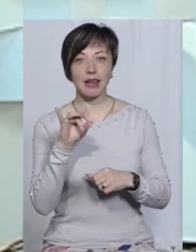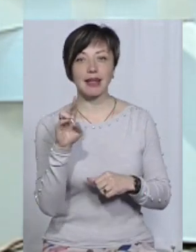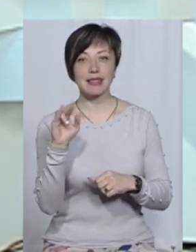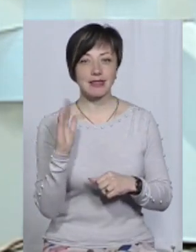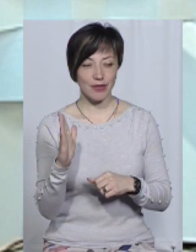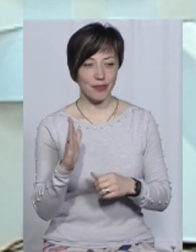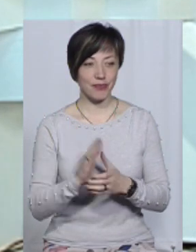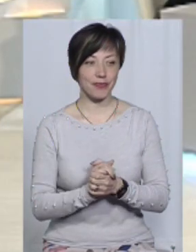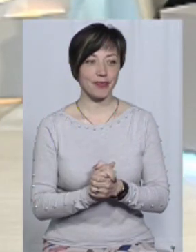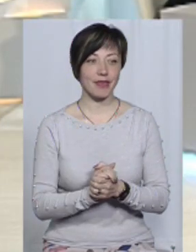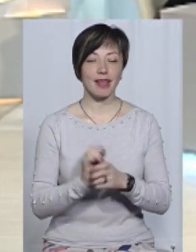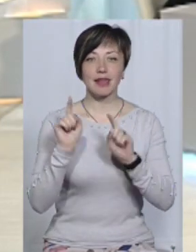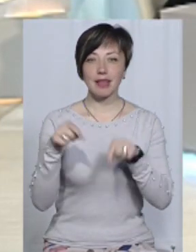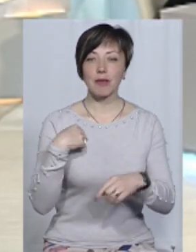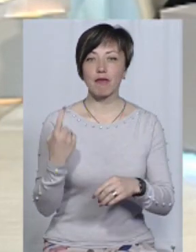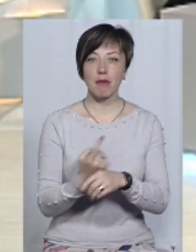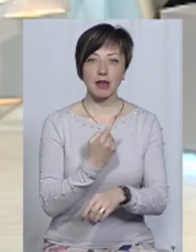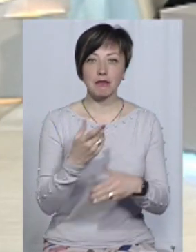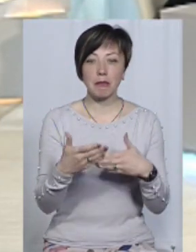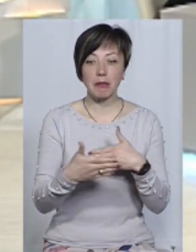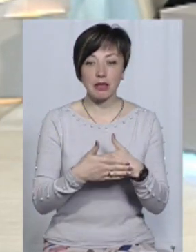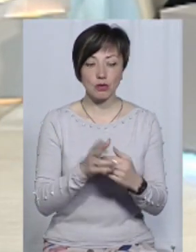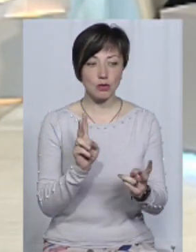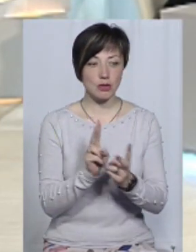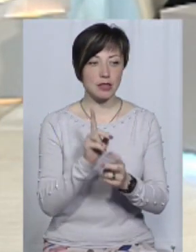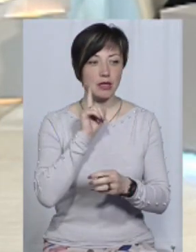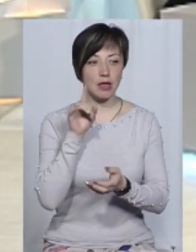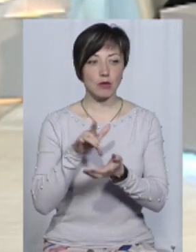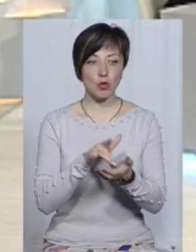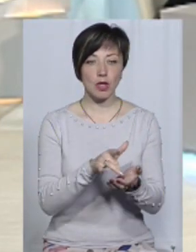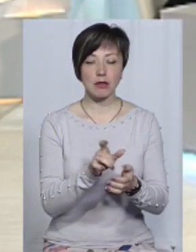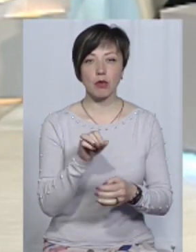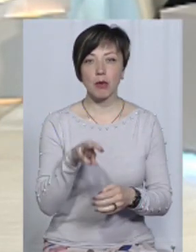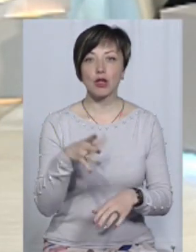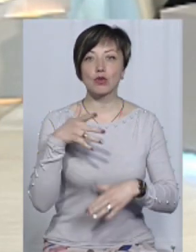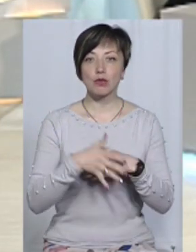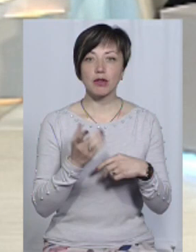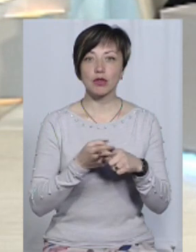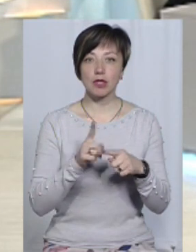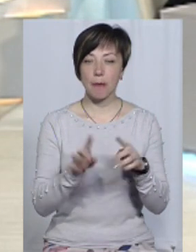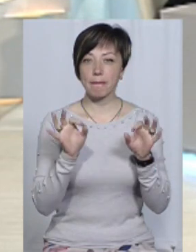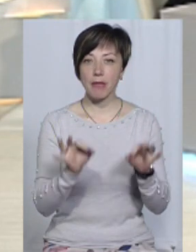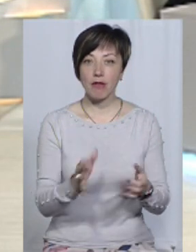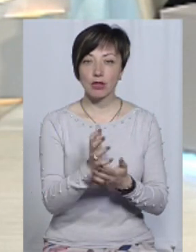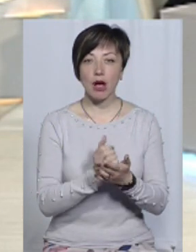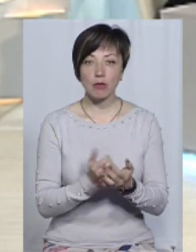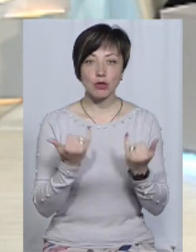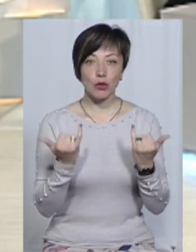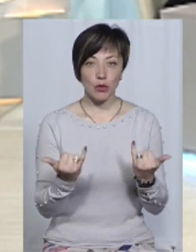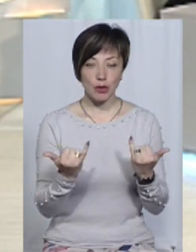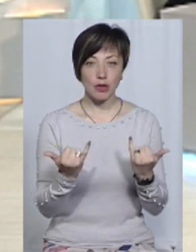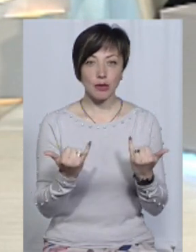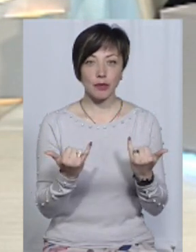да, лежить. Саме там я вперше дуже близько зіштовхнувся з зеленим туризмом і зрозумів, що це направду той скарб, який